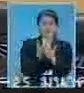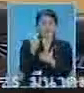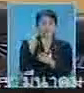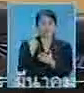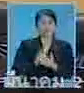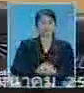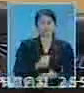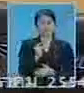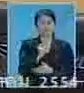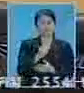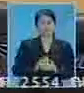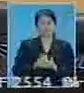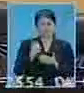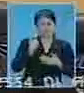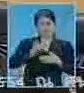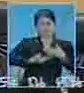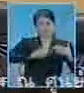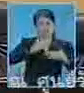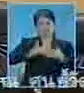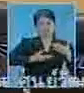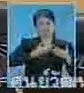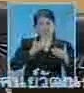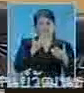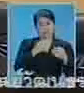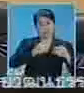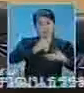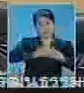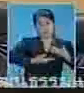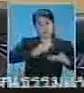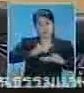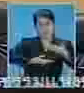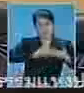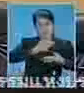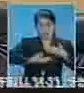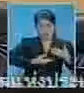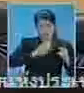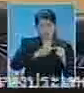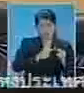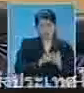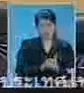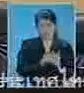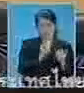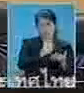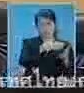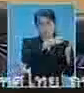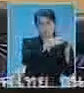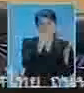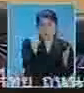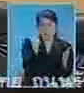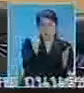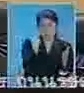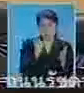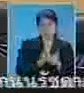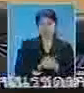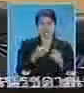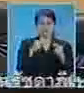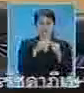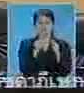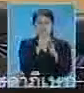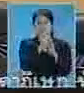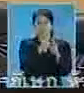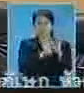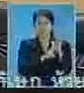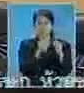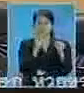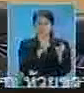ะมีการขายขาดในการในระบบการขายโดยกองสลากความหมายก็คือกองสลากจะก